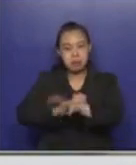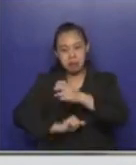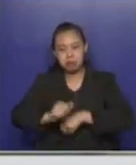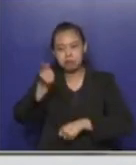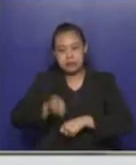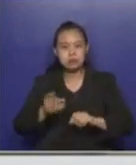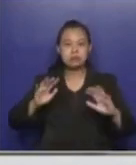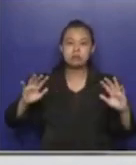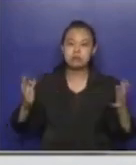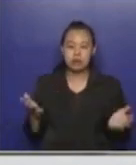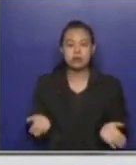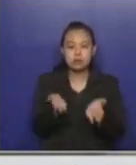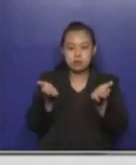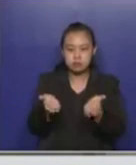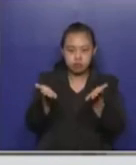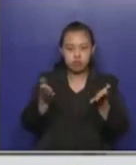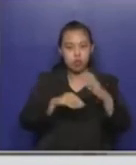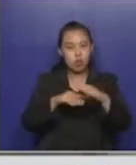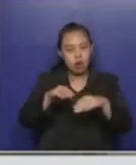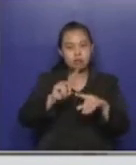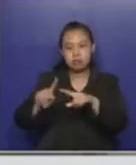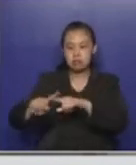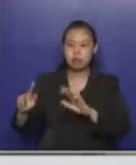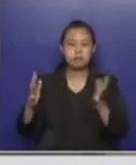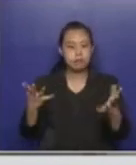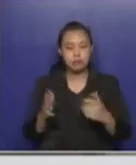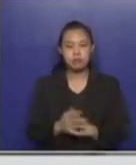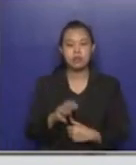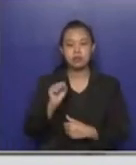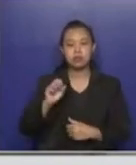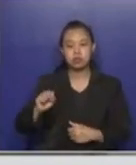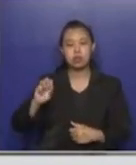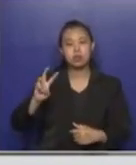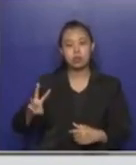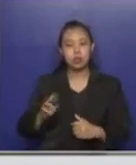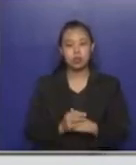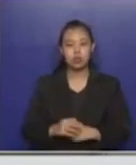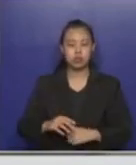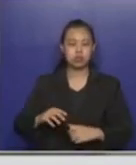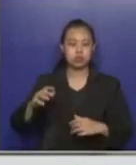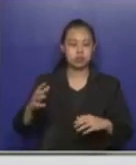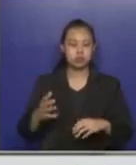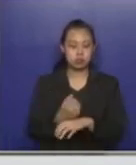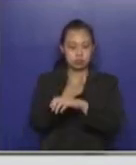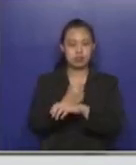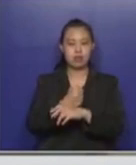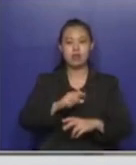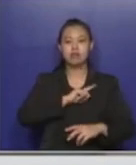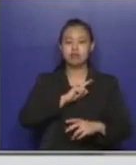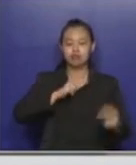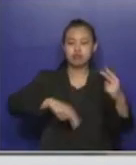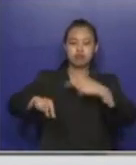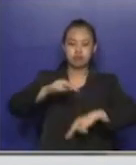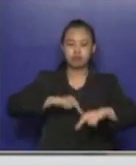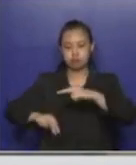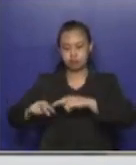พื่อมาสนับสนุนนะคะทั้งที่สสว.นั้นก็อยู่ในความดูแลของท่านอยู่ในความรับผิดชอบ